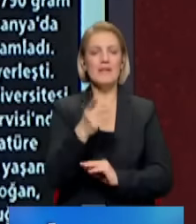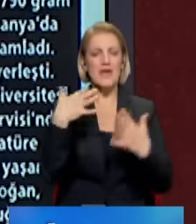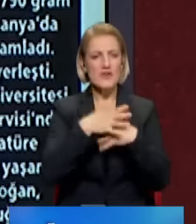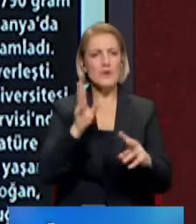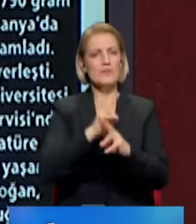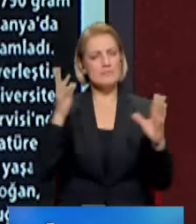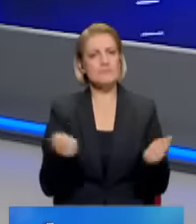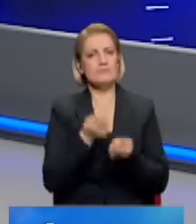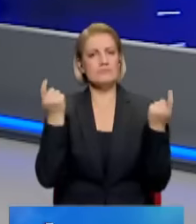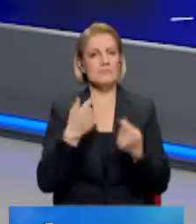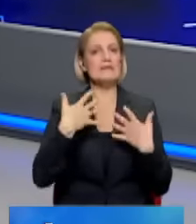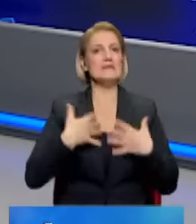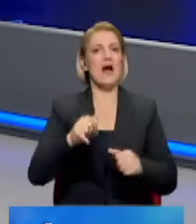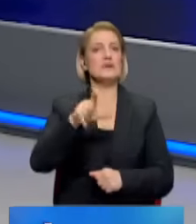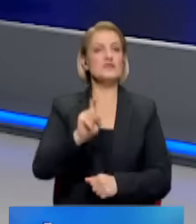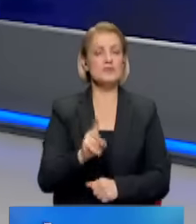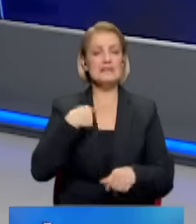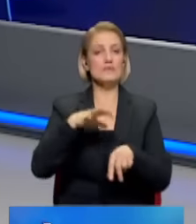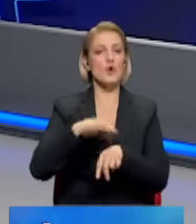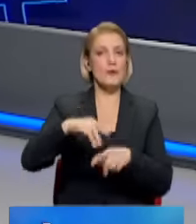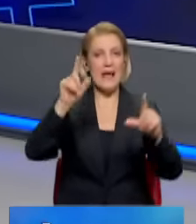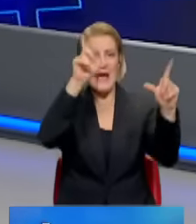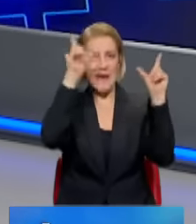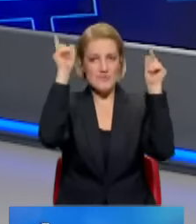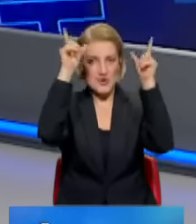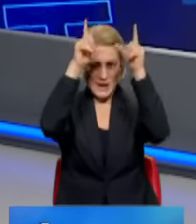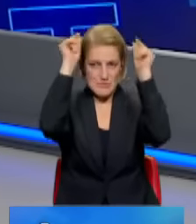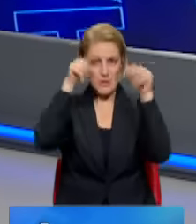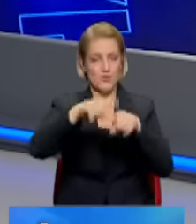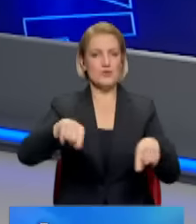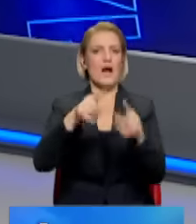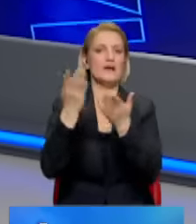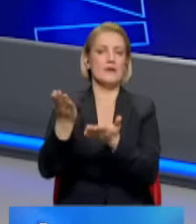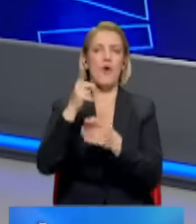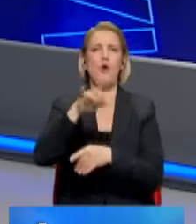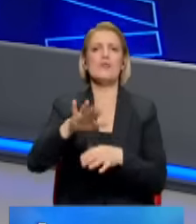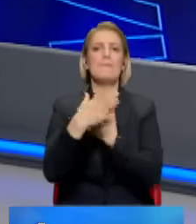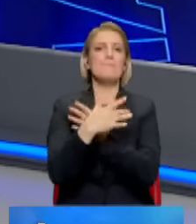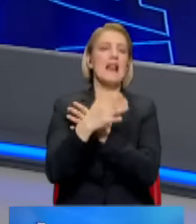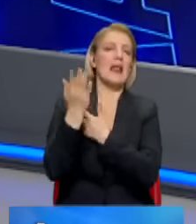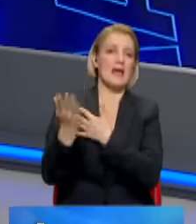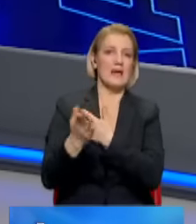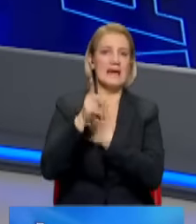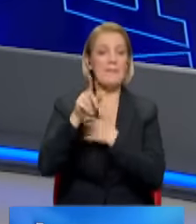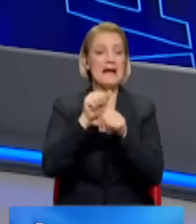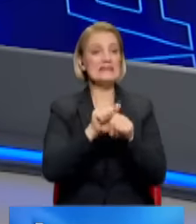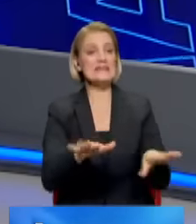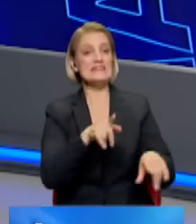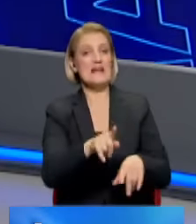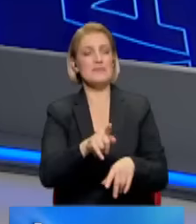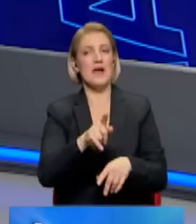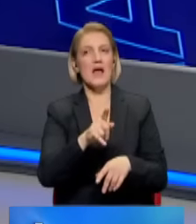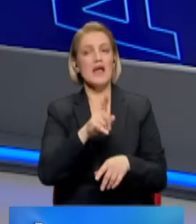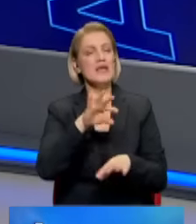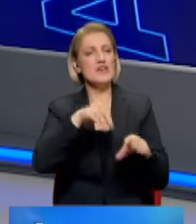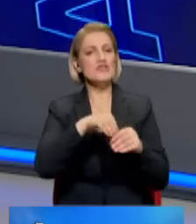aslında bizim sağlıkçılarımız, bizim doktorlarımız, hemşirelerimiz bunlar. Aslında onlar melekler ama sistemde çürük